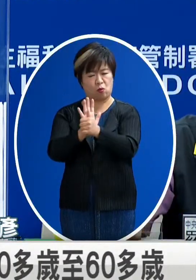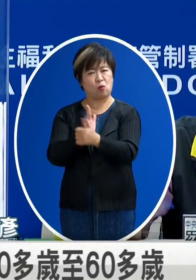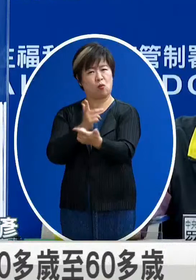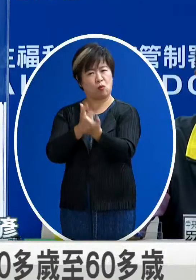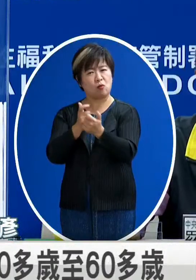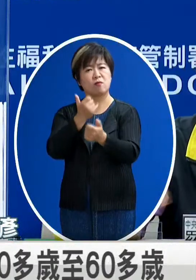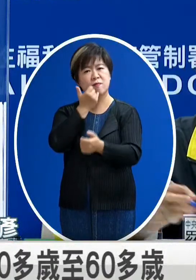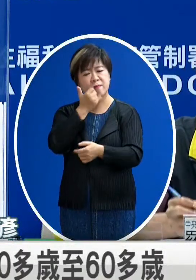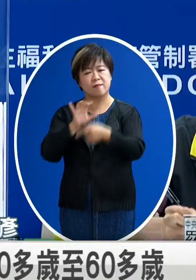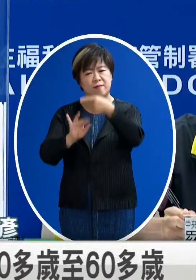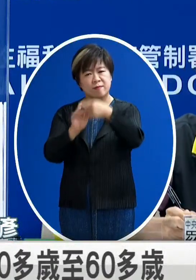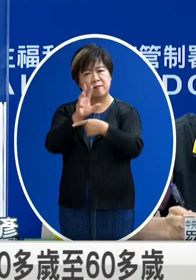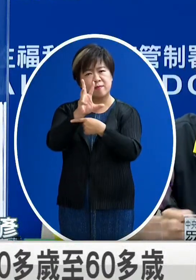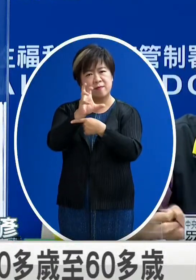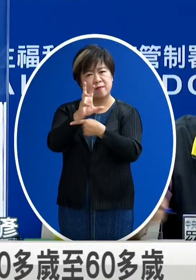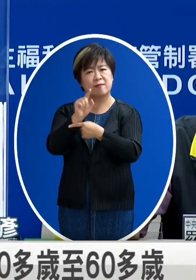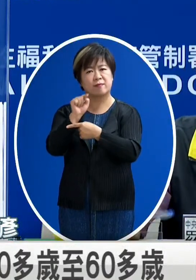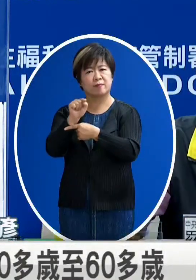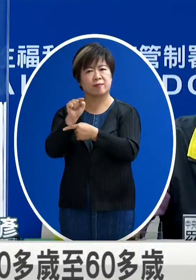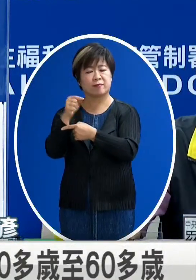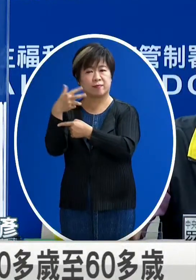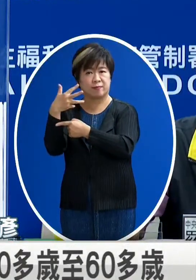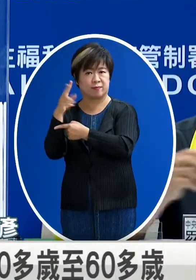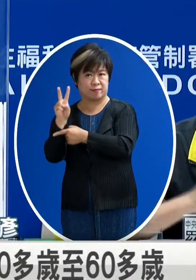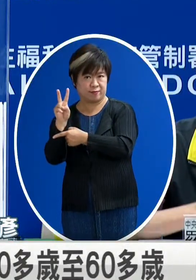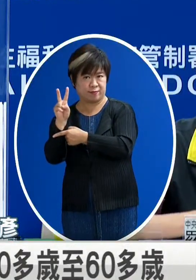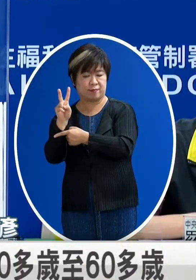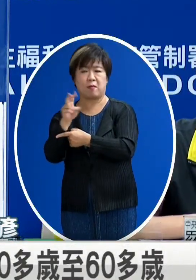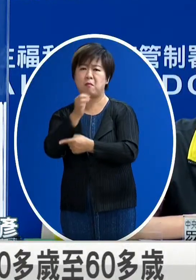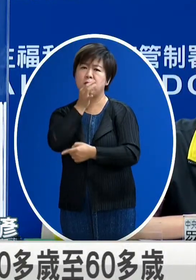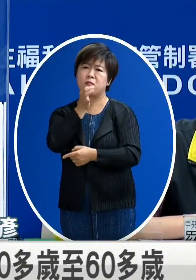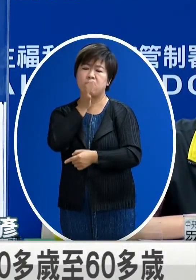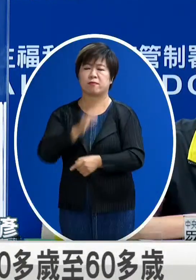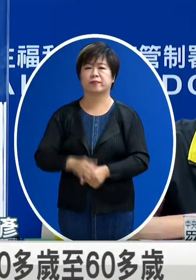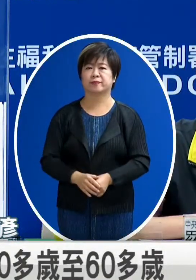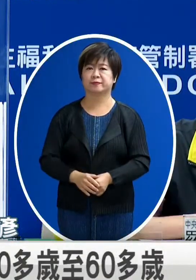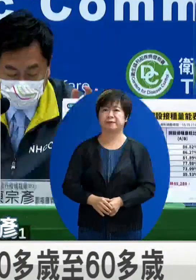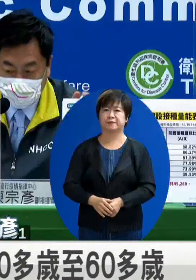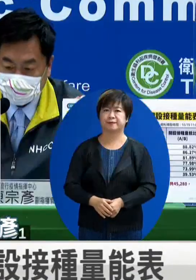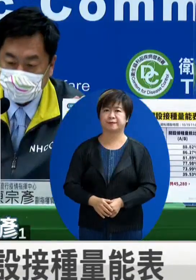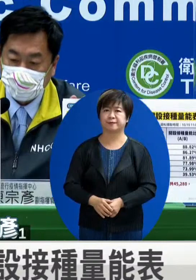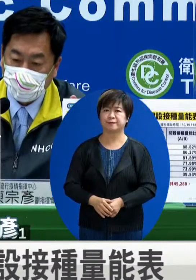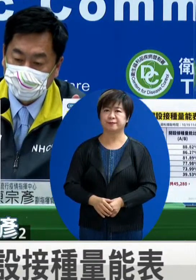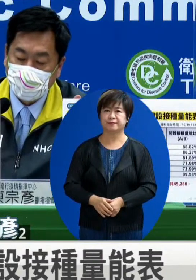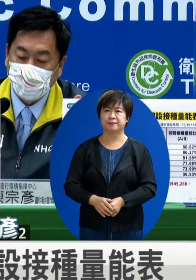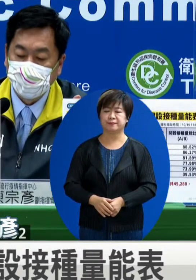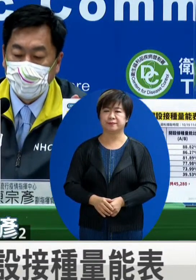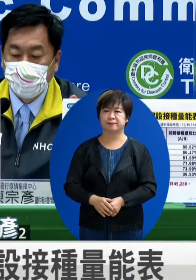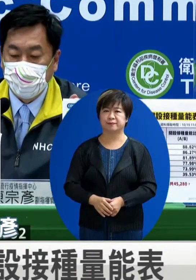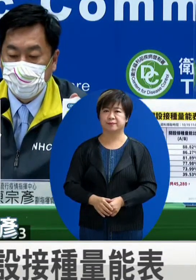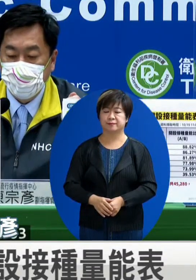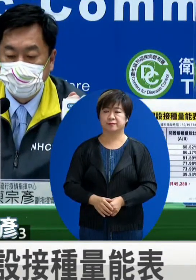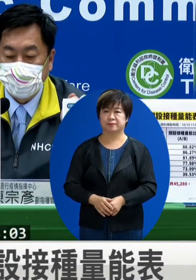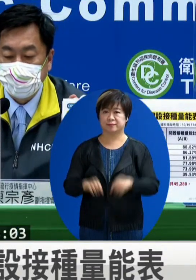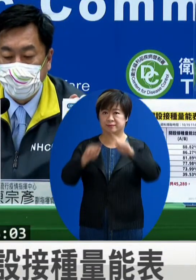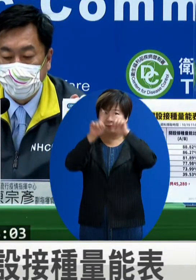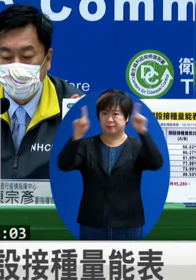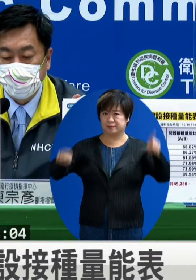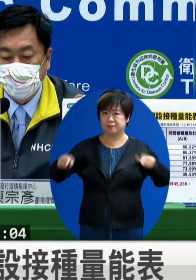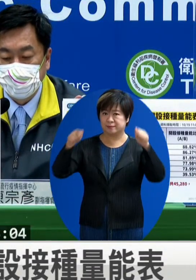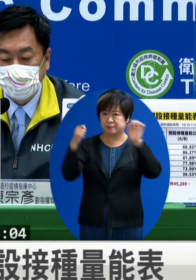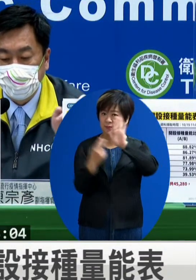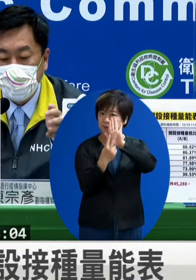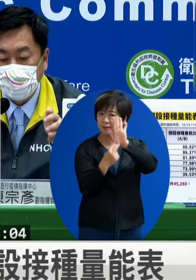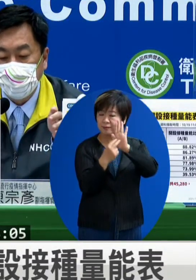到 88.82% 的这样的一个接种量能。所以我们大概可以让大家看到，我们目前